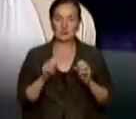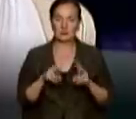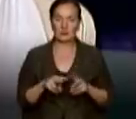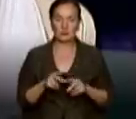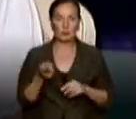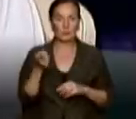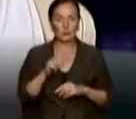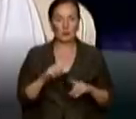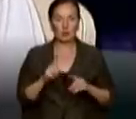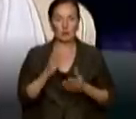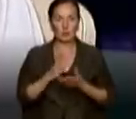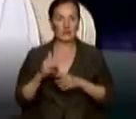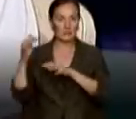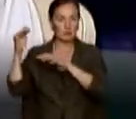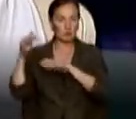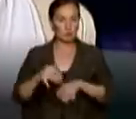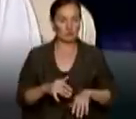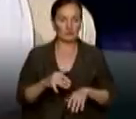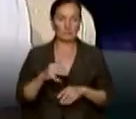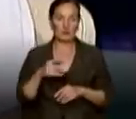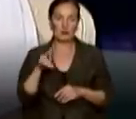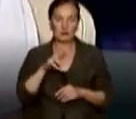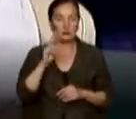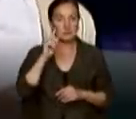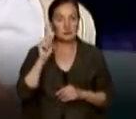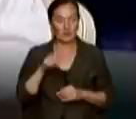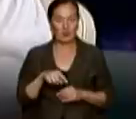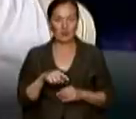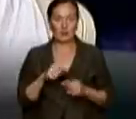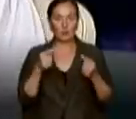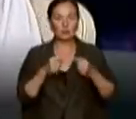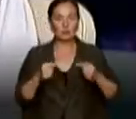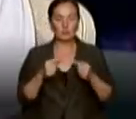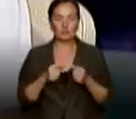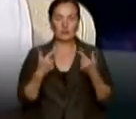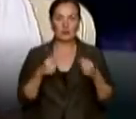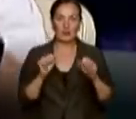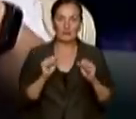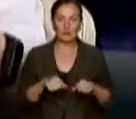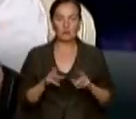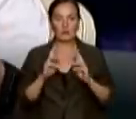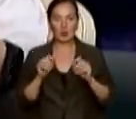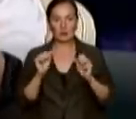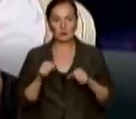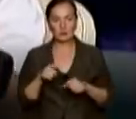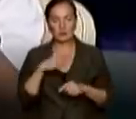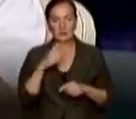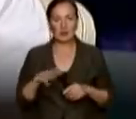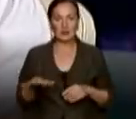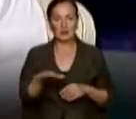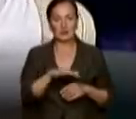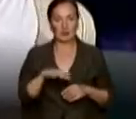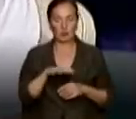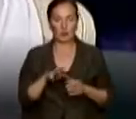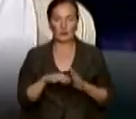це знала. Але ми завжди уточнювали, де можна, як можна, чи цей район небезпечний. Коли нам казали, що ось є участки, де